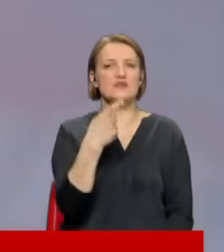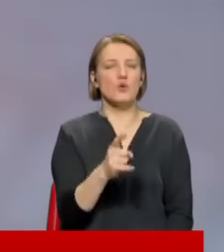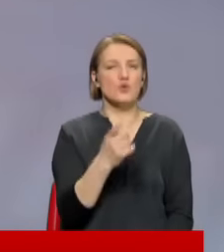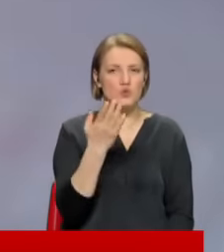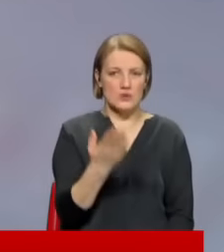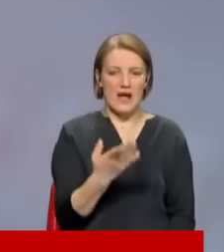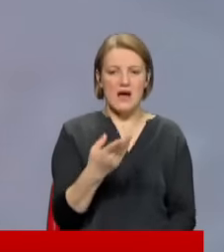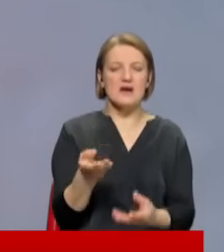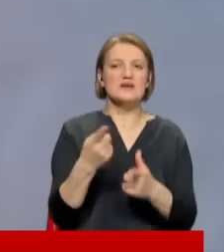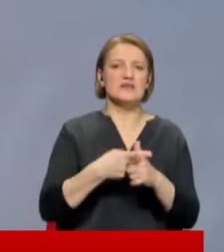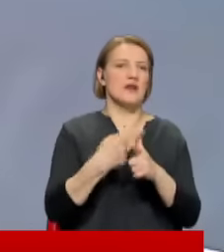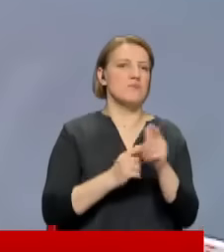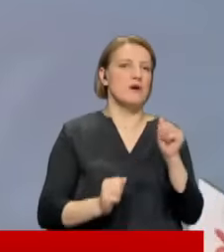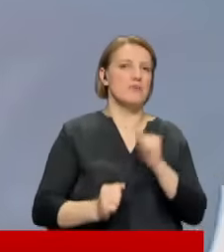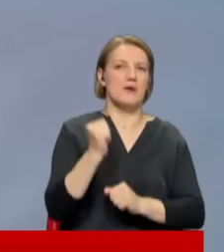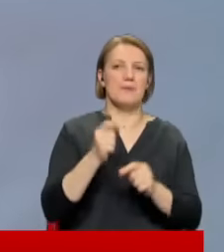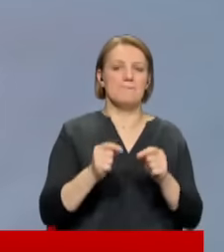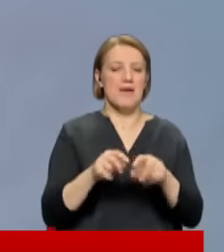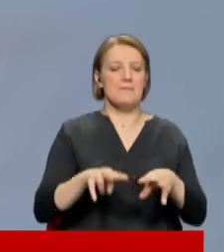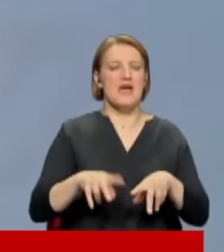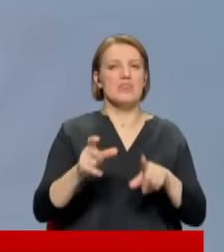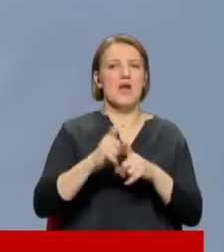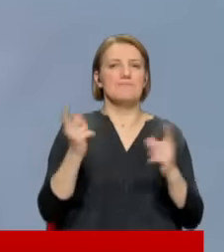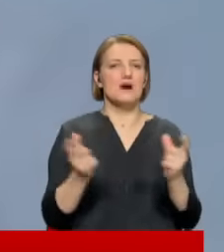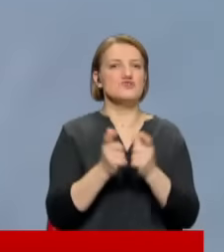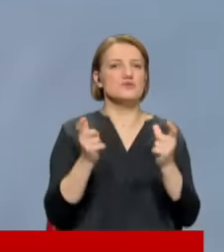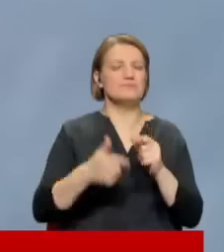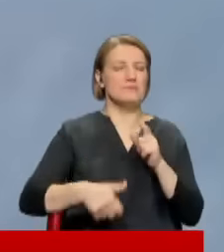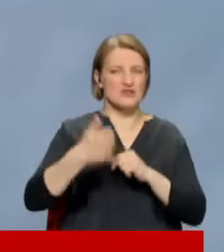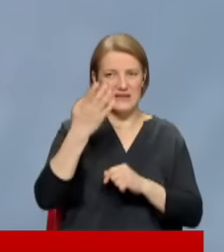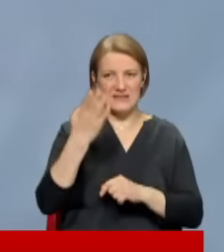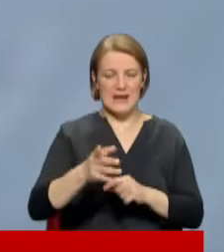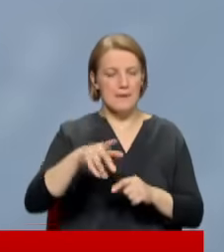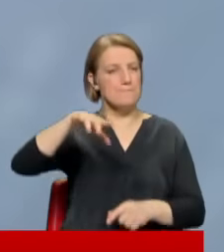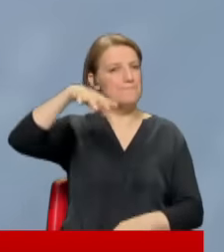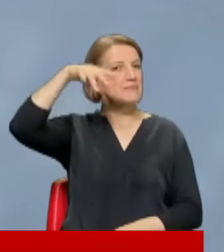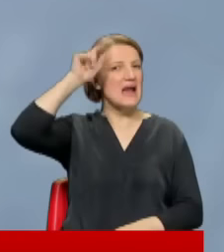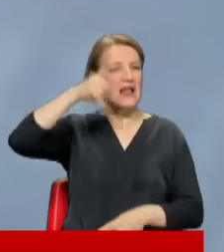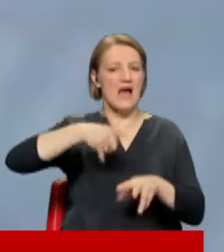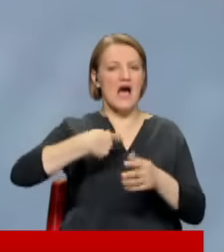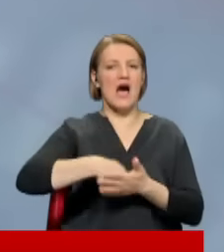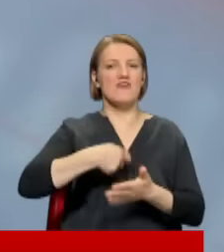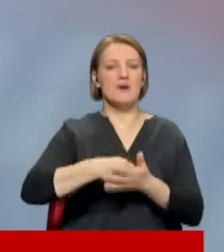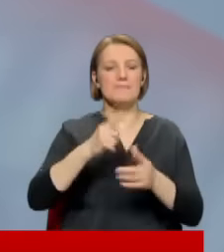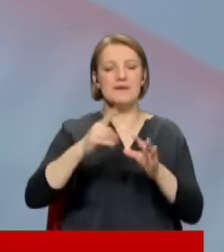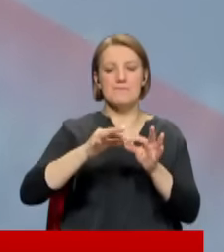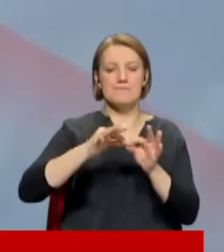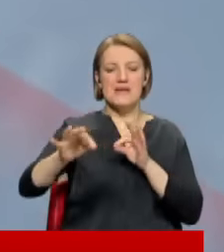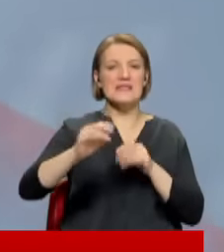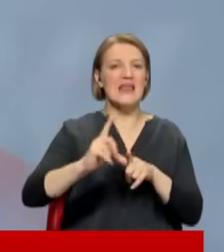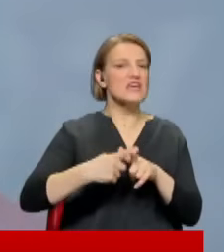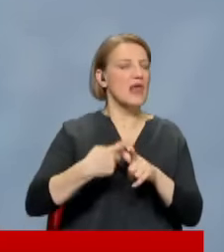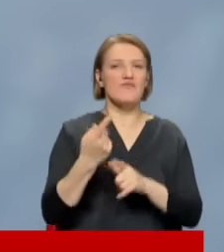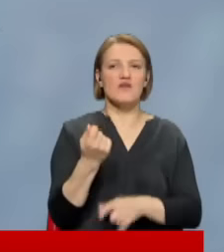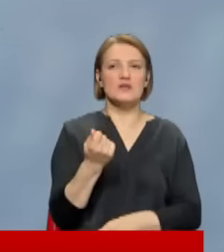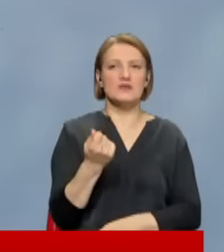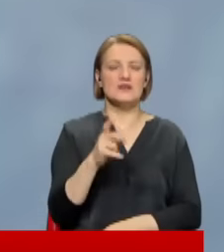ile fahiş kira artışları. BMD Başkanı Sinan Öncel, Berlin'de AVM'de metrekare kira